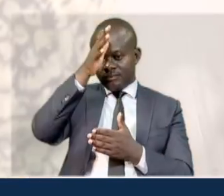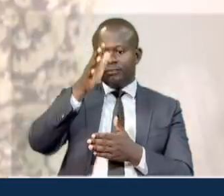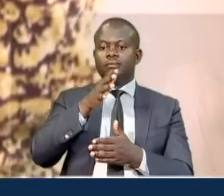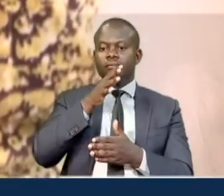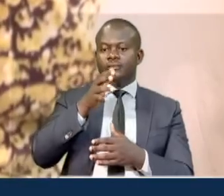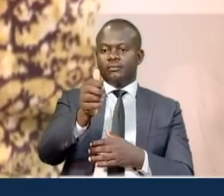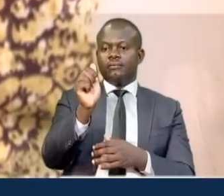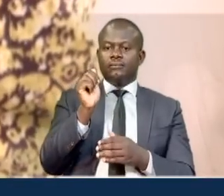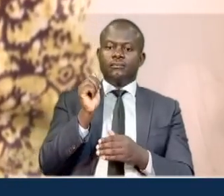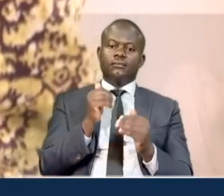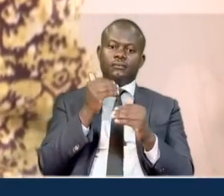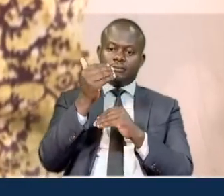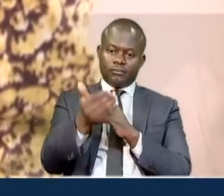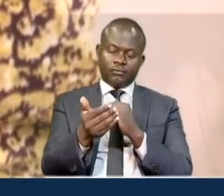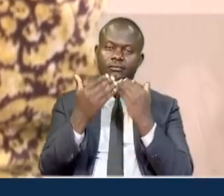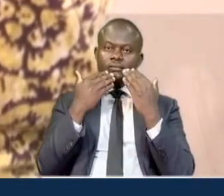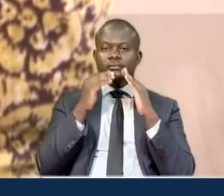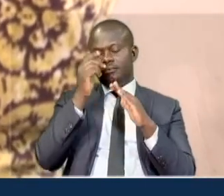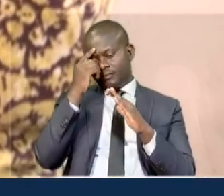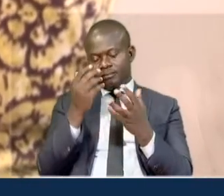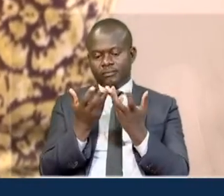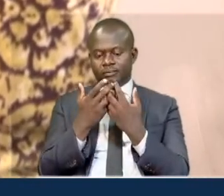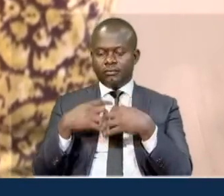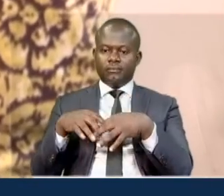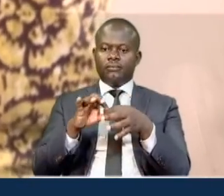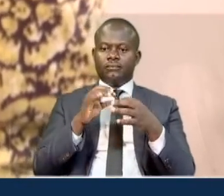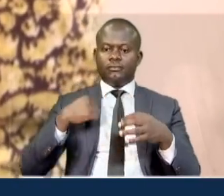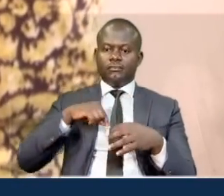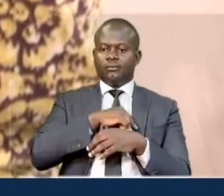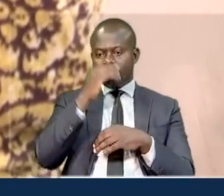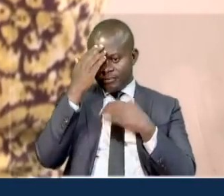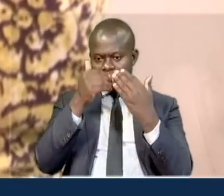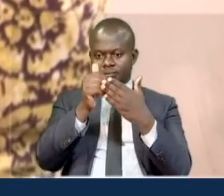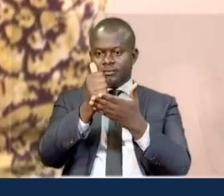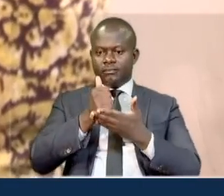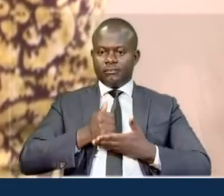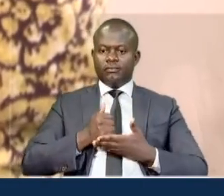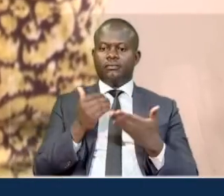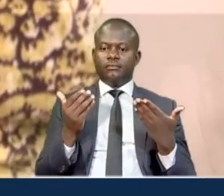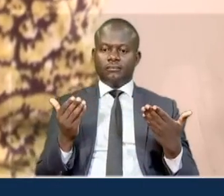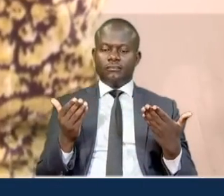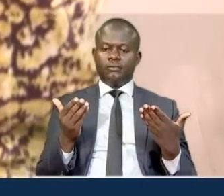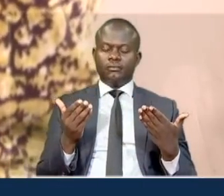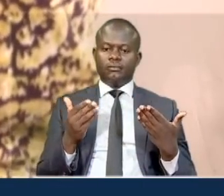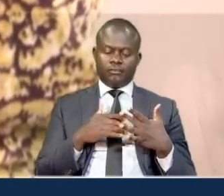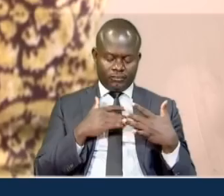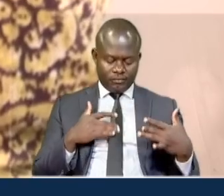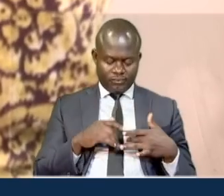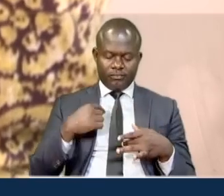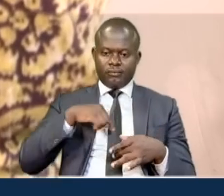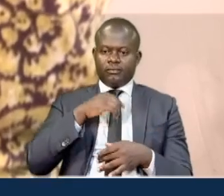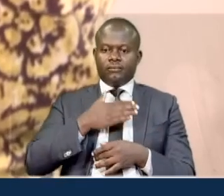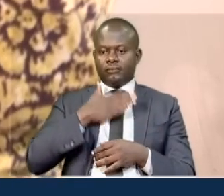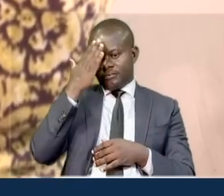nyina leta y'umwe bwacu rero turayishima kubera ko yadufashije ubu ngubu imitima yacu iranezerewe kubera